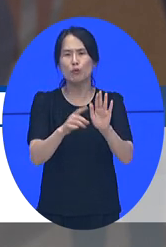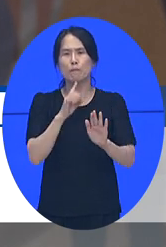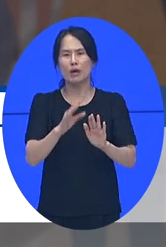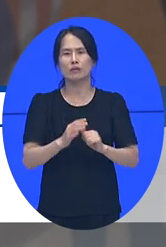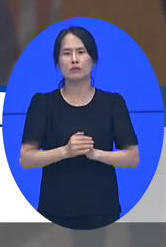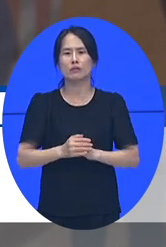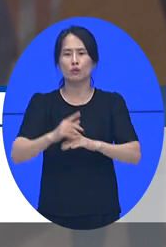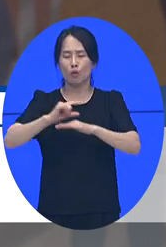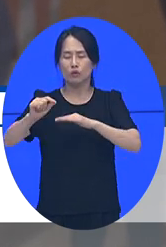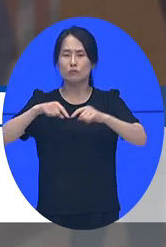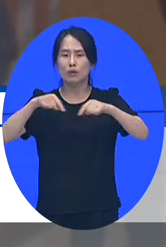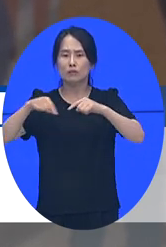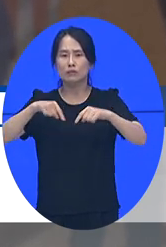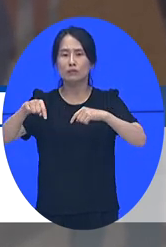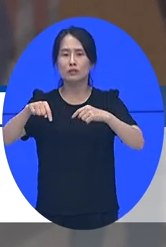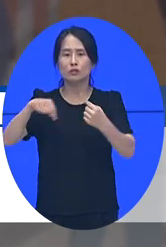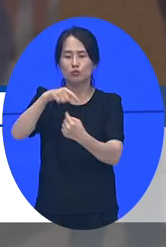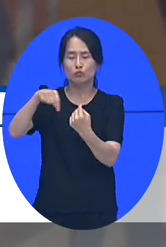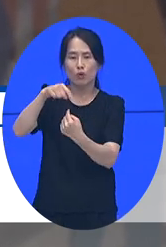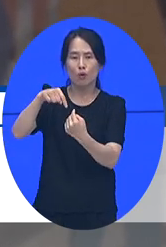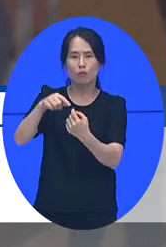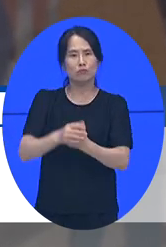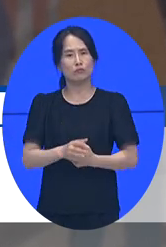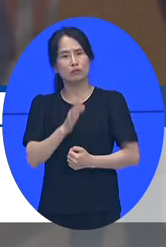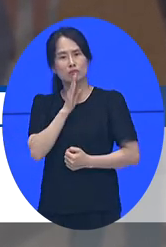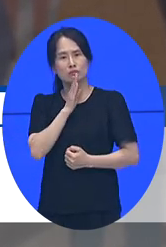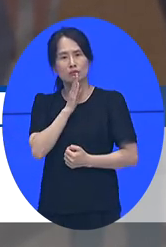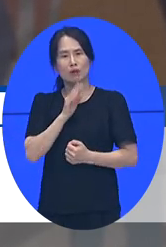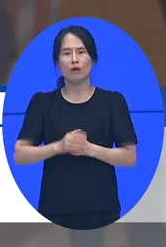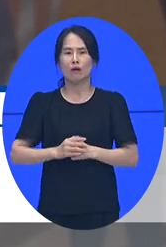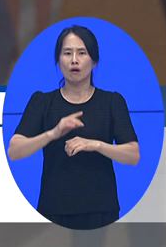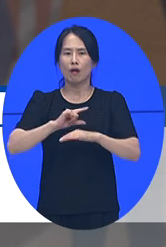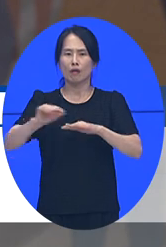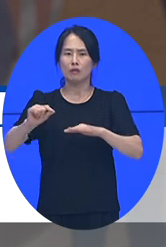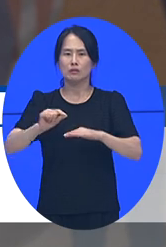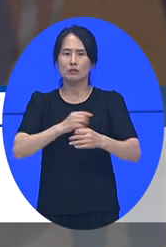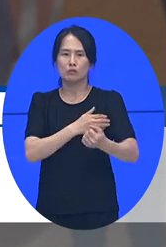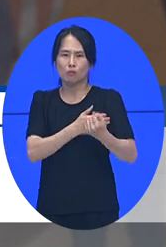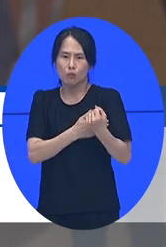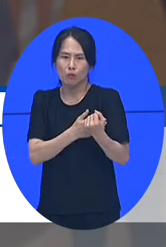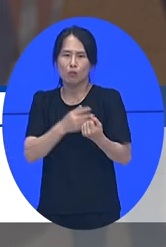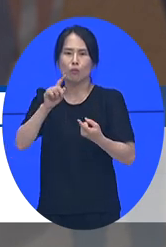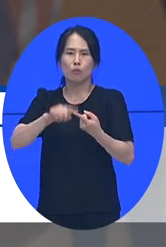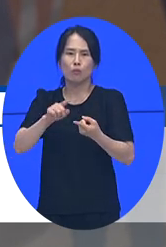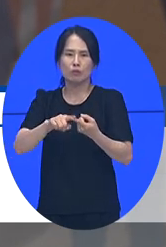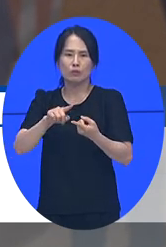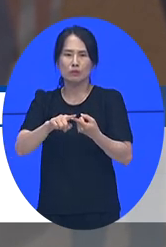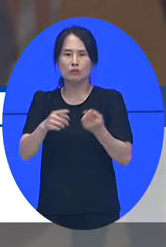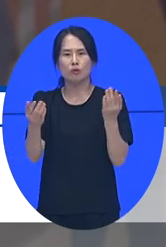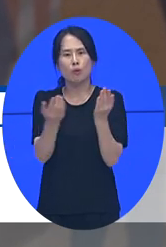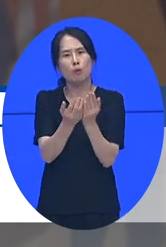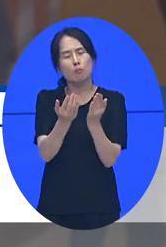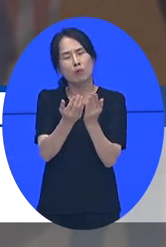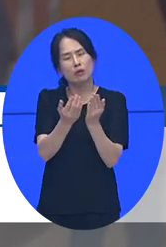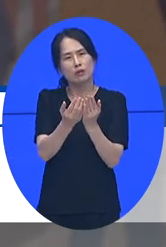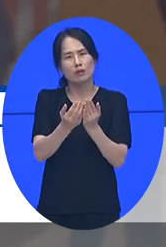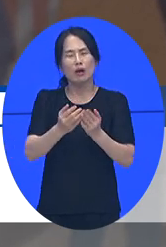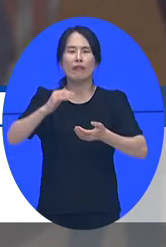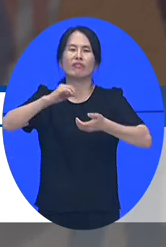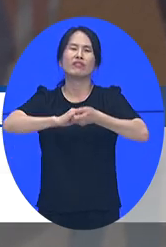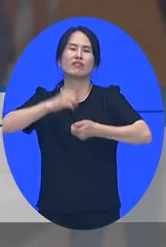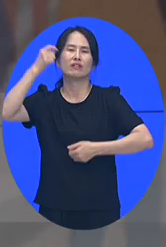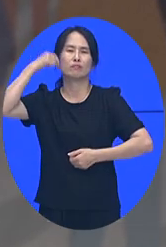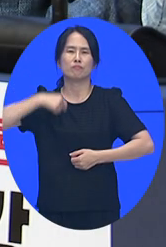지방자치를 규정하기에는 실질적으로 자체 분권에 대한 제도적 수요를 충족하기에는